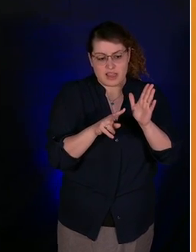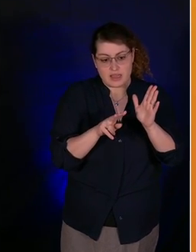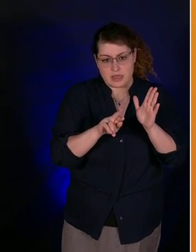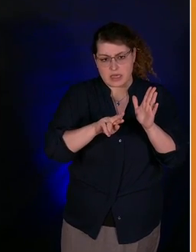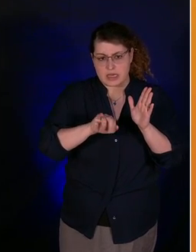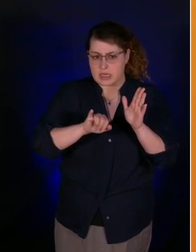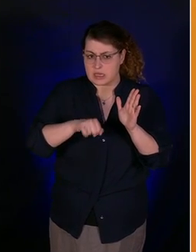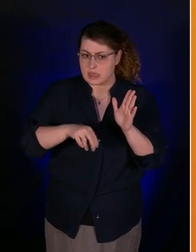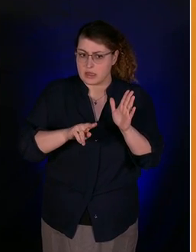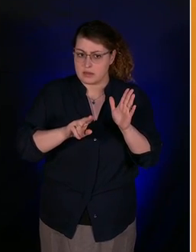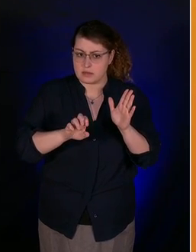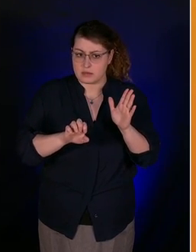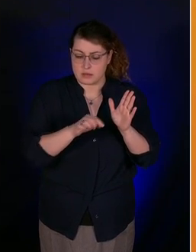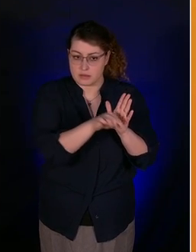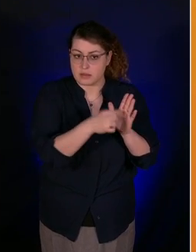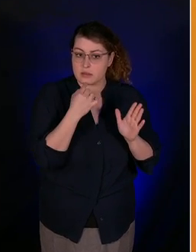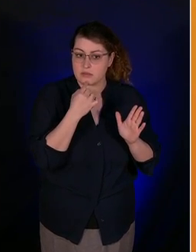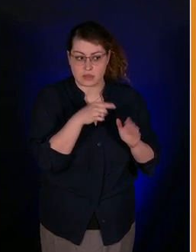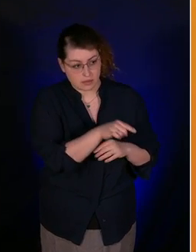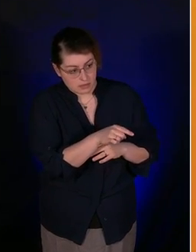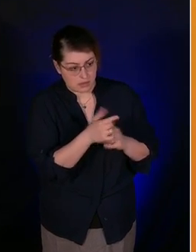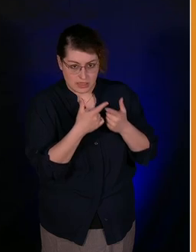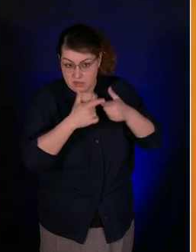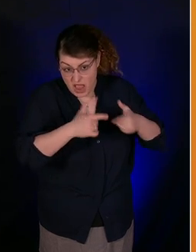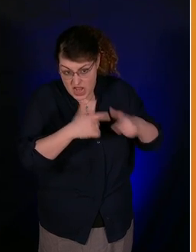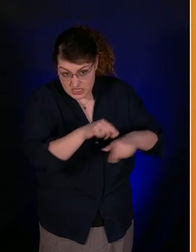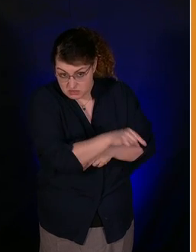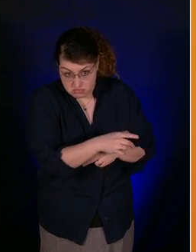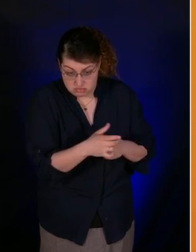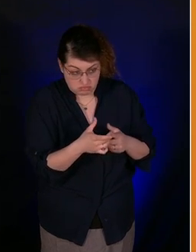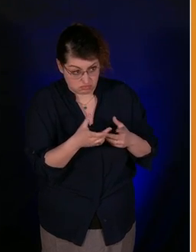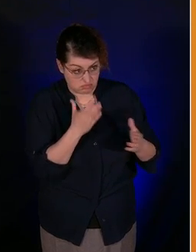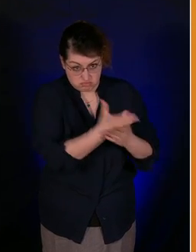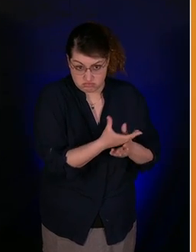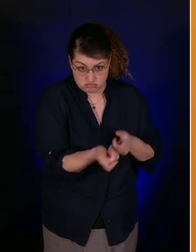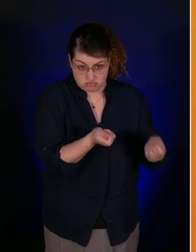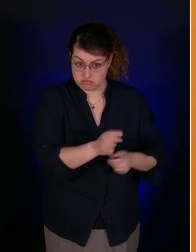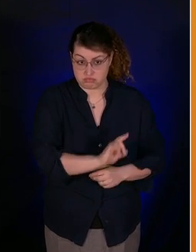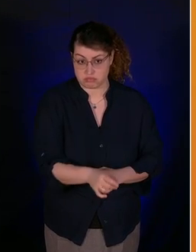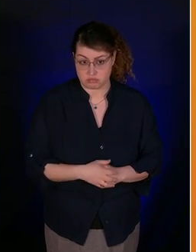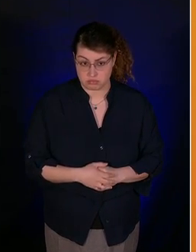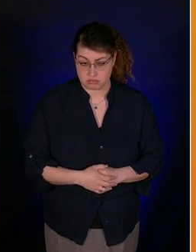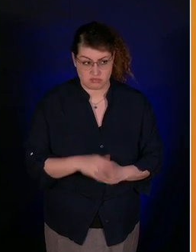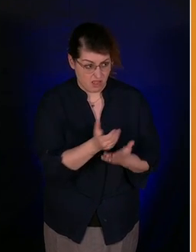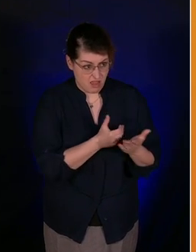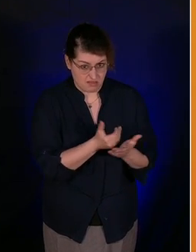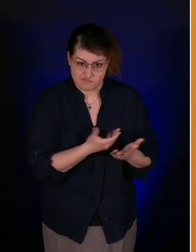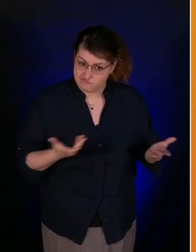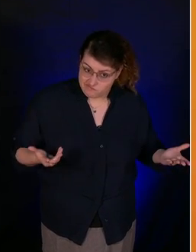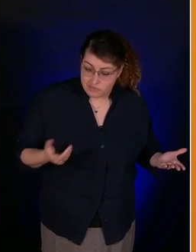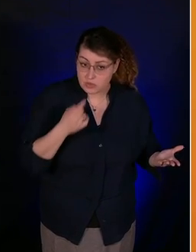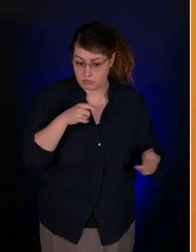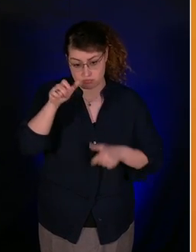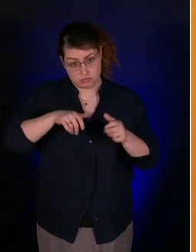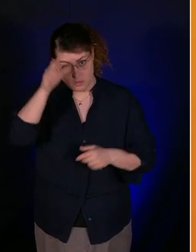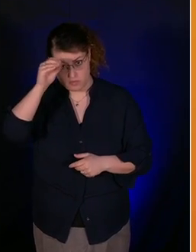de réguler, car oui, le libéralisme ne se régule pas, ses rémunérations. Du coup, les professionnels ont trouvé